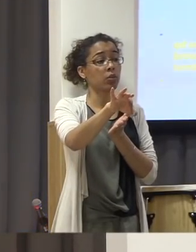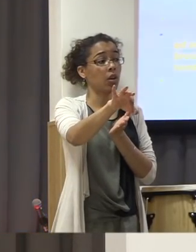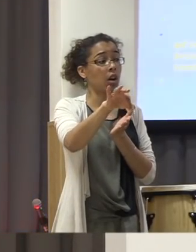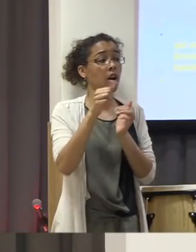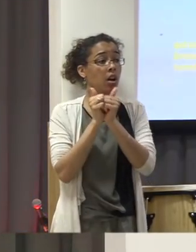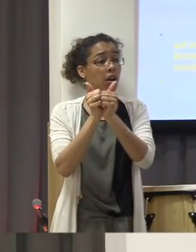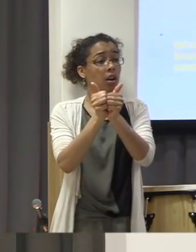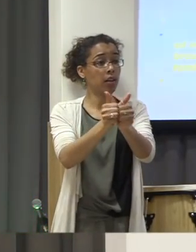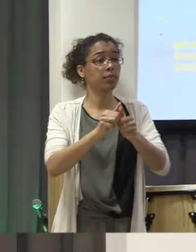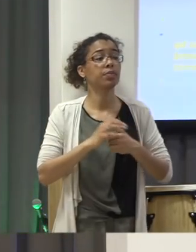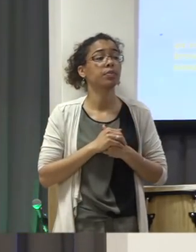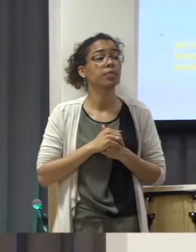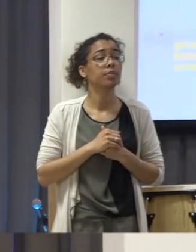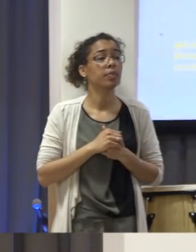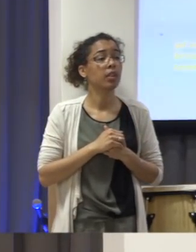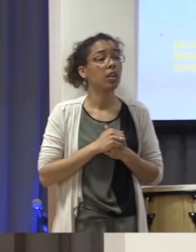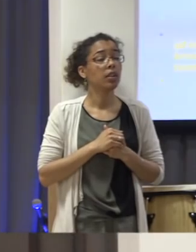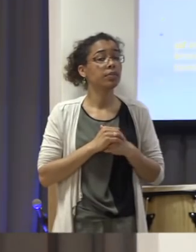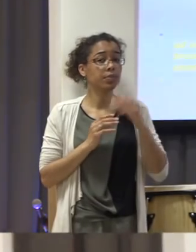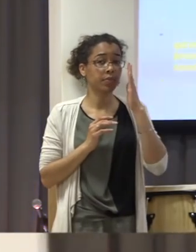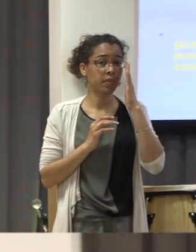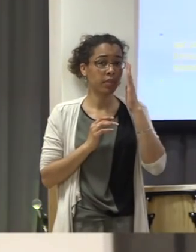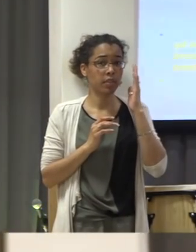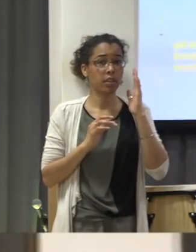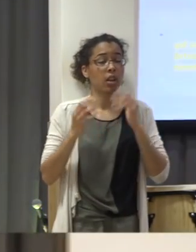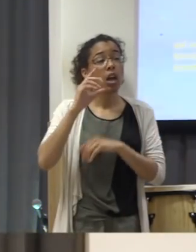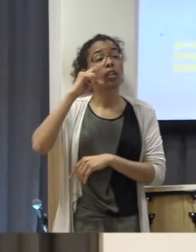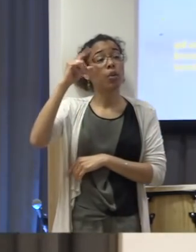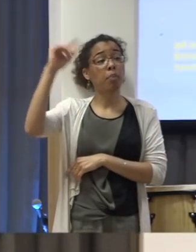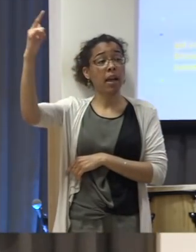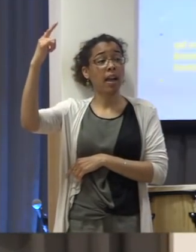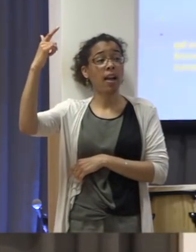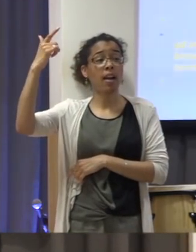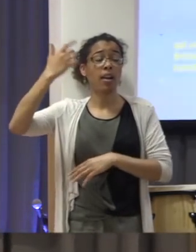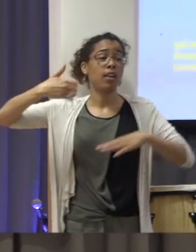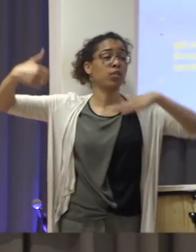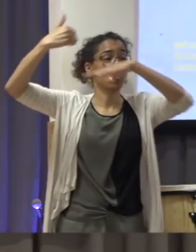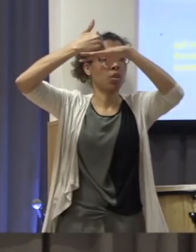avec toi. Père, et tu domines le